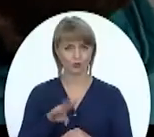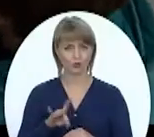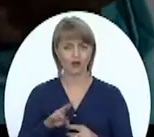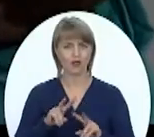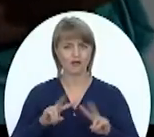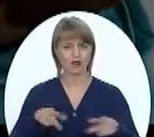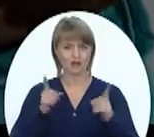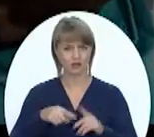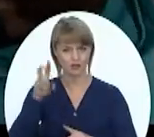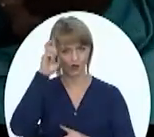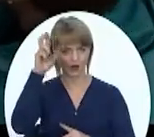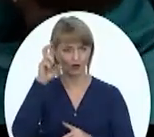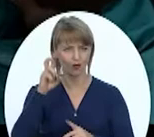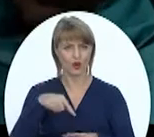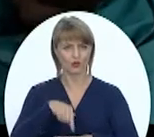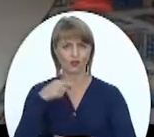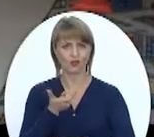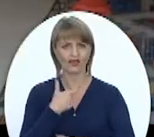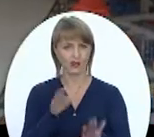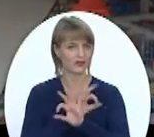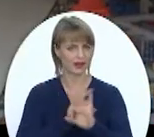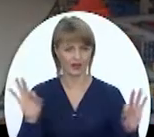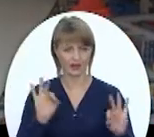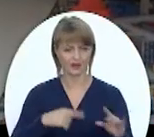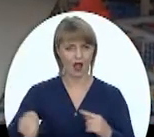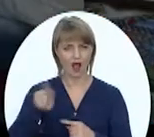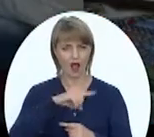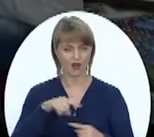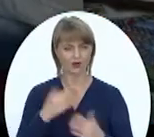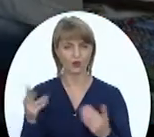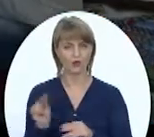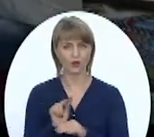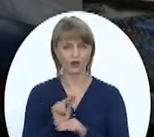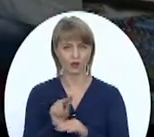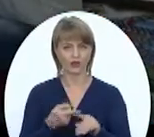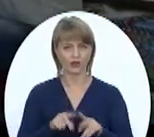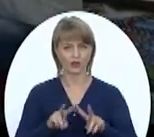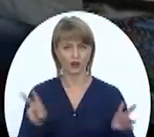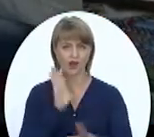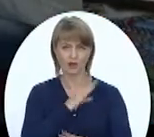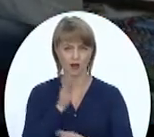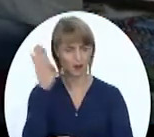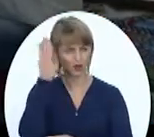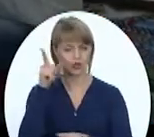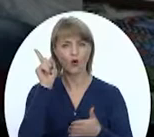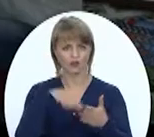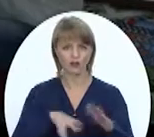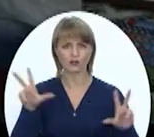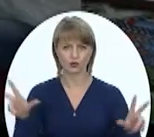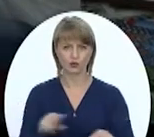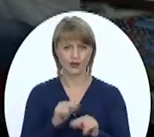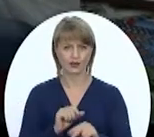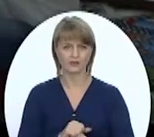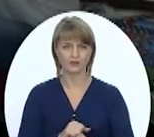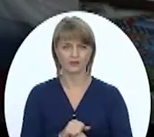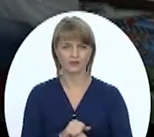Где Боря? Артур, как настоящий король на троне, чувствует себя великолепно. А вокруг его преданные терапевты, которые так же, как и мама